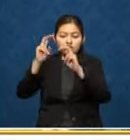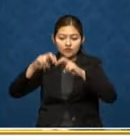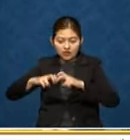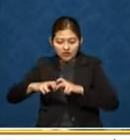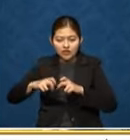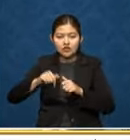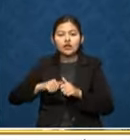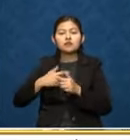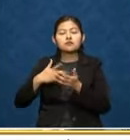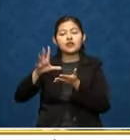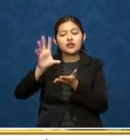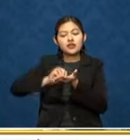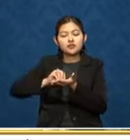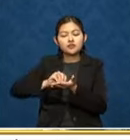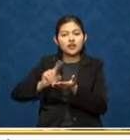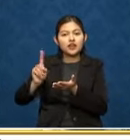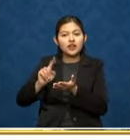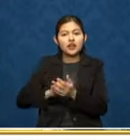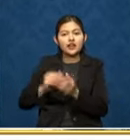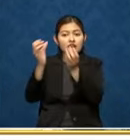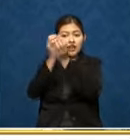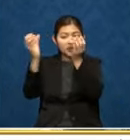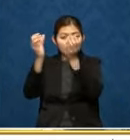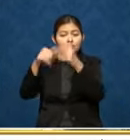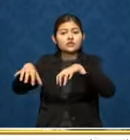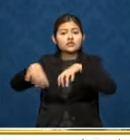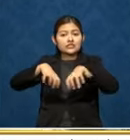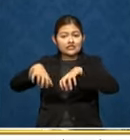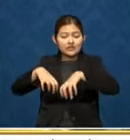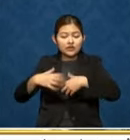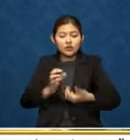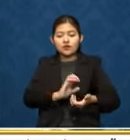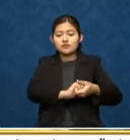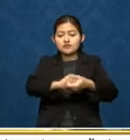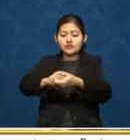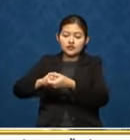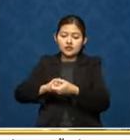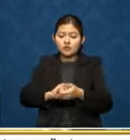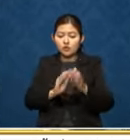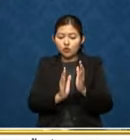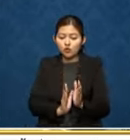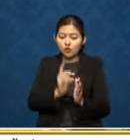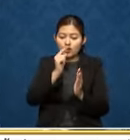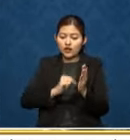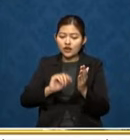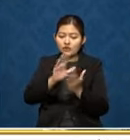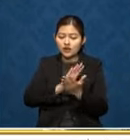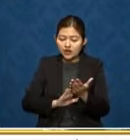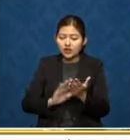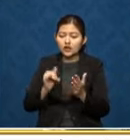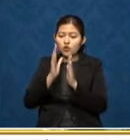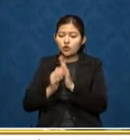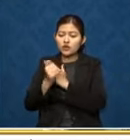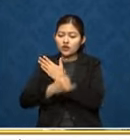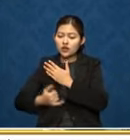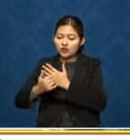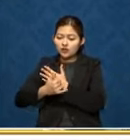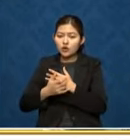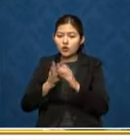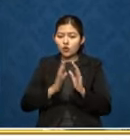รัฐธรรมนูญได้เขียนว่ารัฐธรรมนูญคือการจัดความสัมพันธ์ระหว่างคนในชาติระหว่างชนชั้นปกครองกับคน